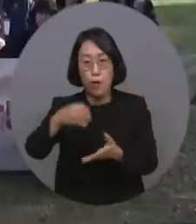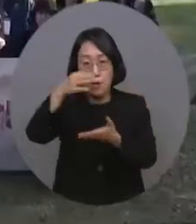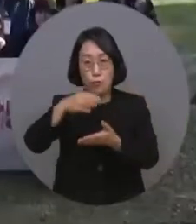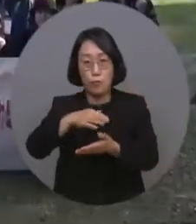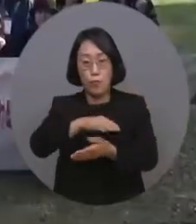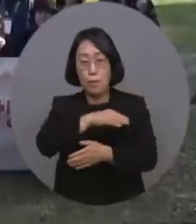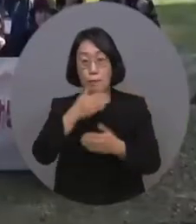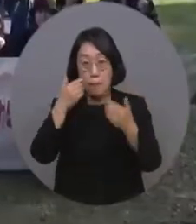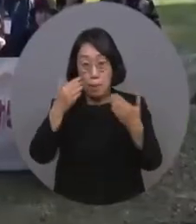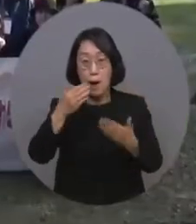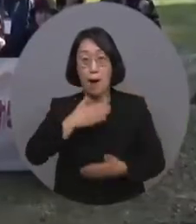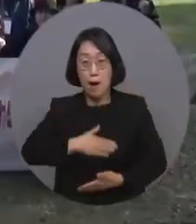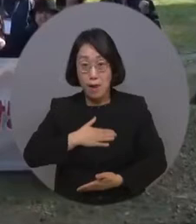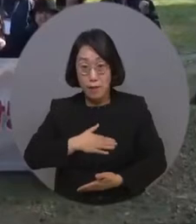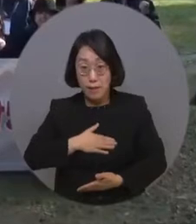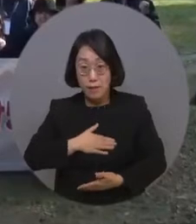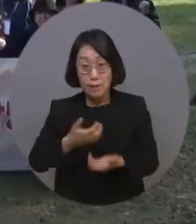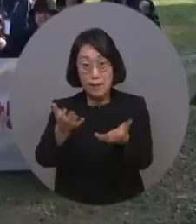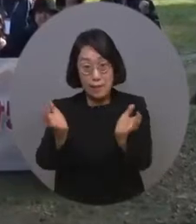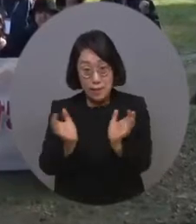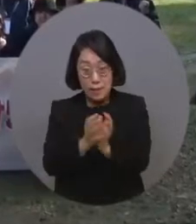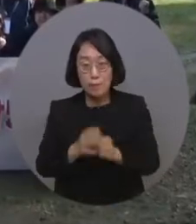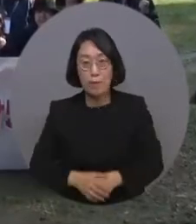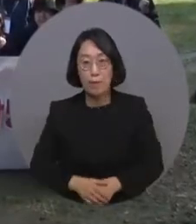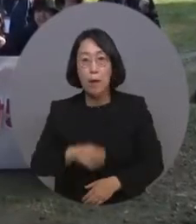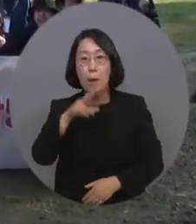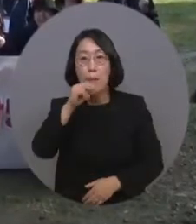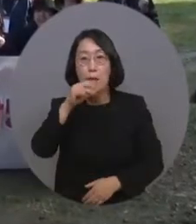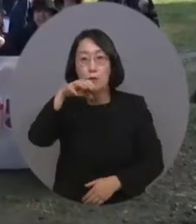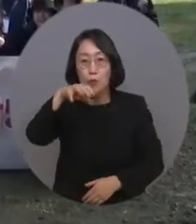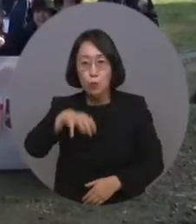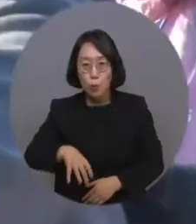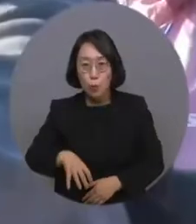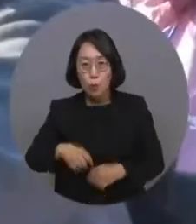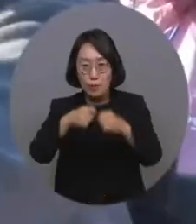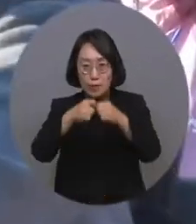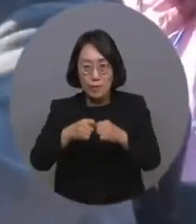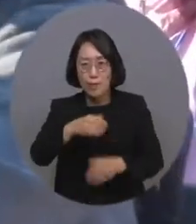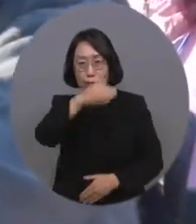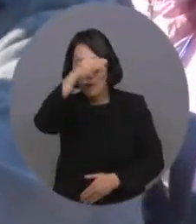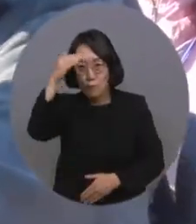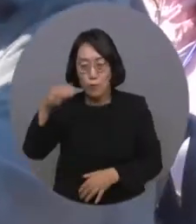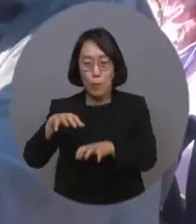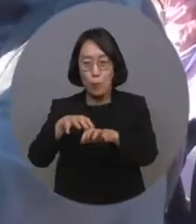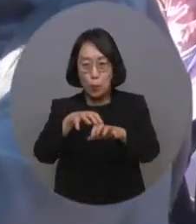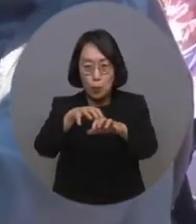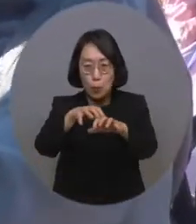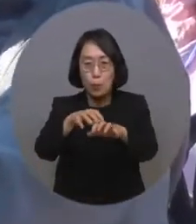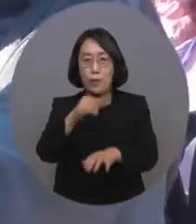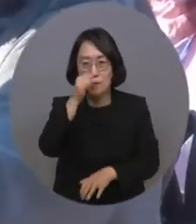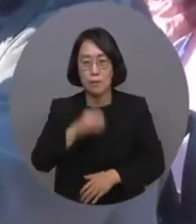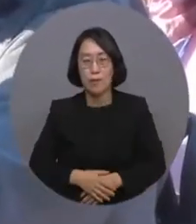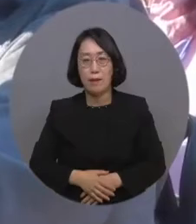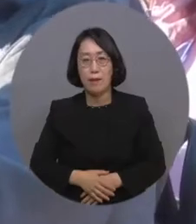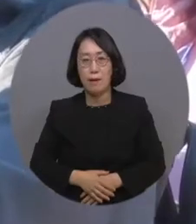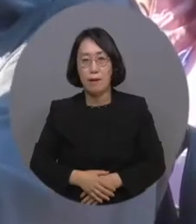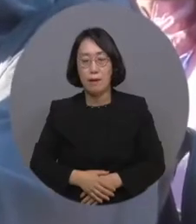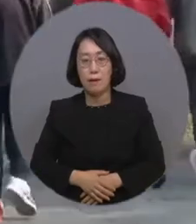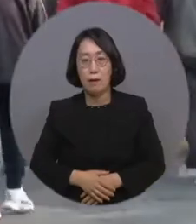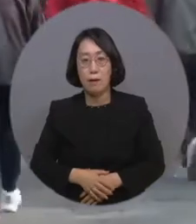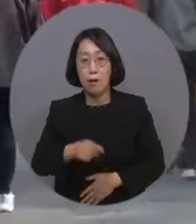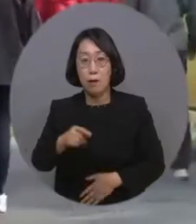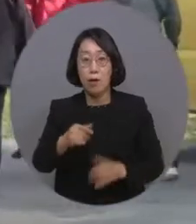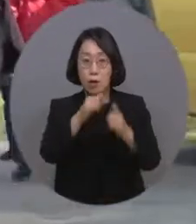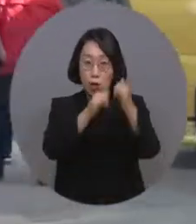운동본부는 사회적 약자들과 함께하는 파주 유적지 탐방에 나섰습니다. 이번 역사 탐방은 회원들의